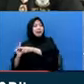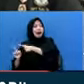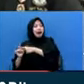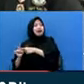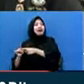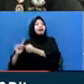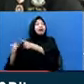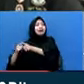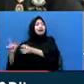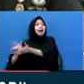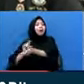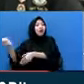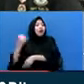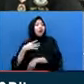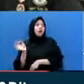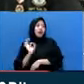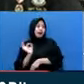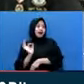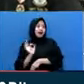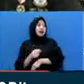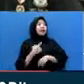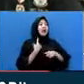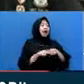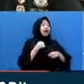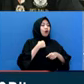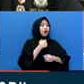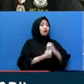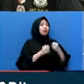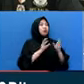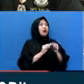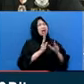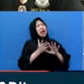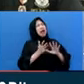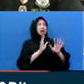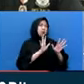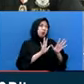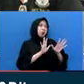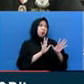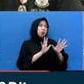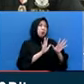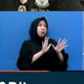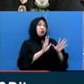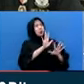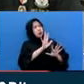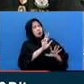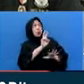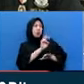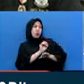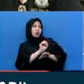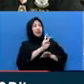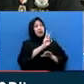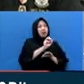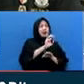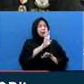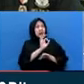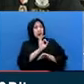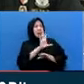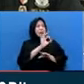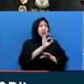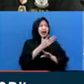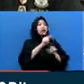laporan ke kami kalau dari kami sendiri ya masih angka puluhan aja L angka puluhan ya ee Iya itu pun juga